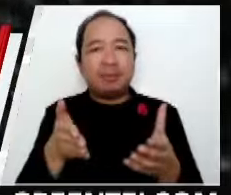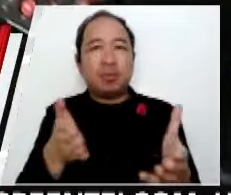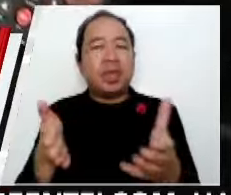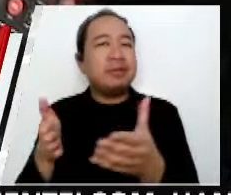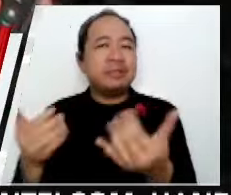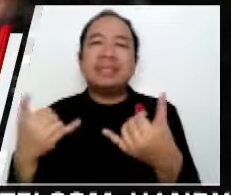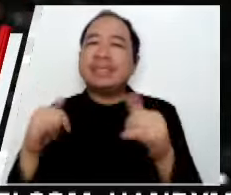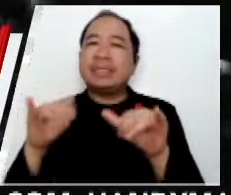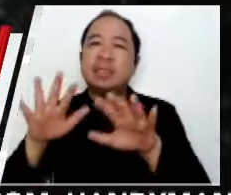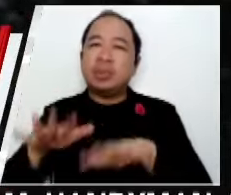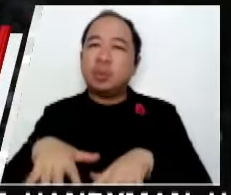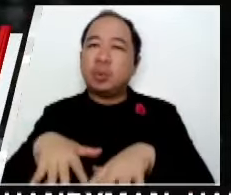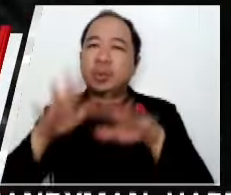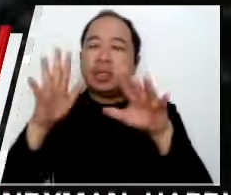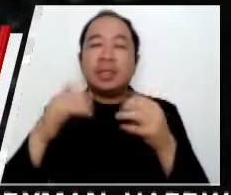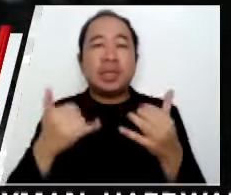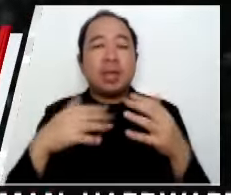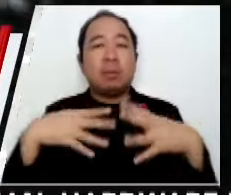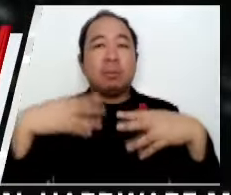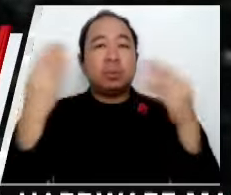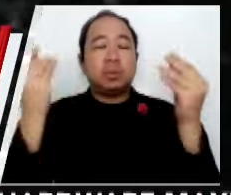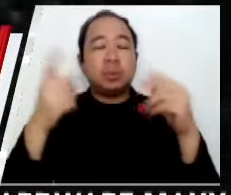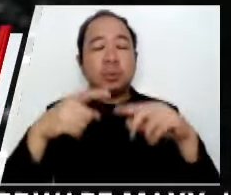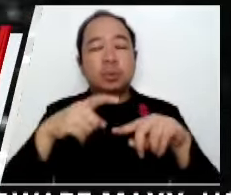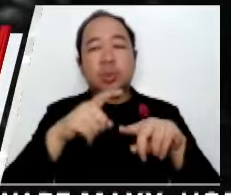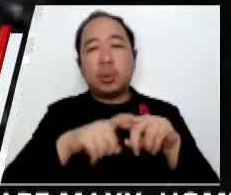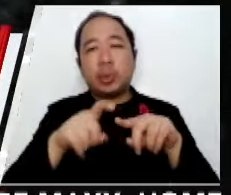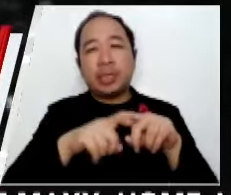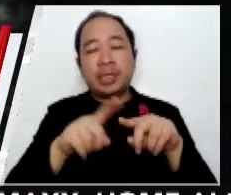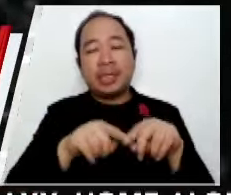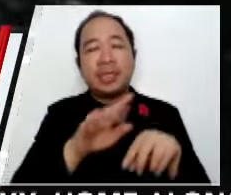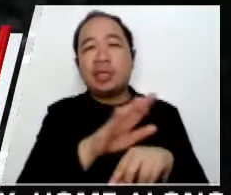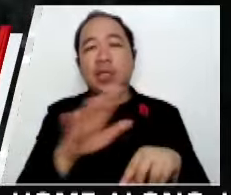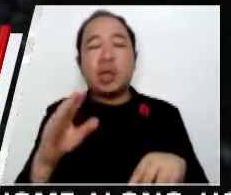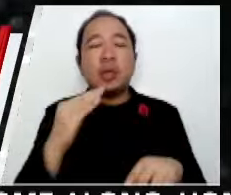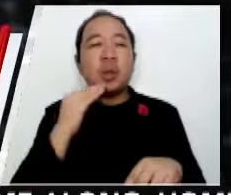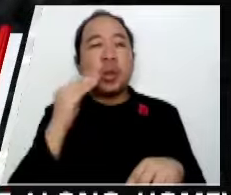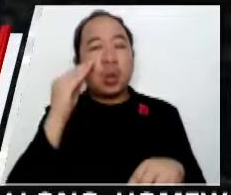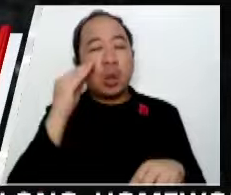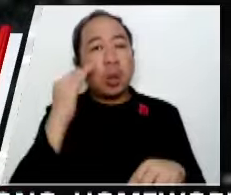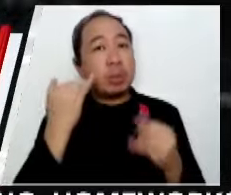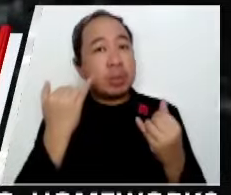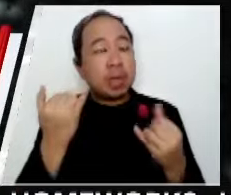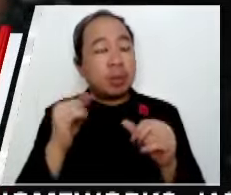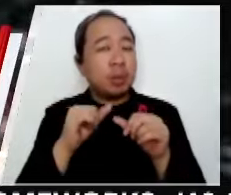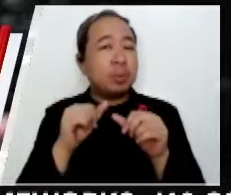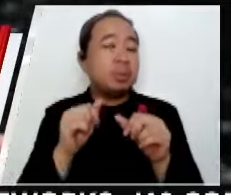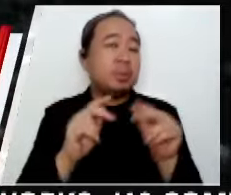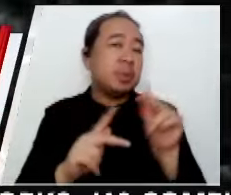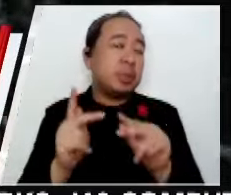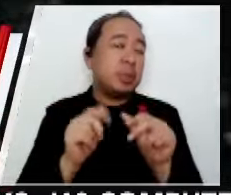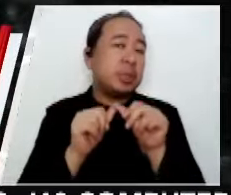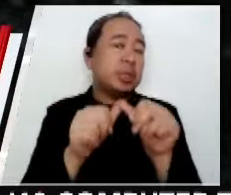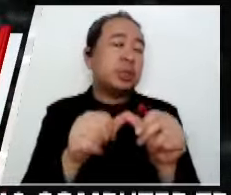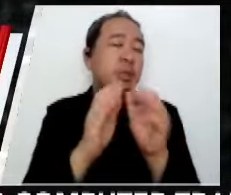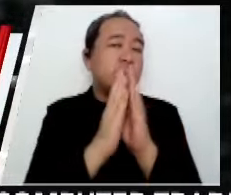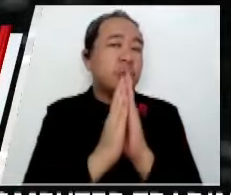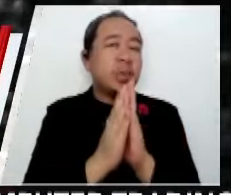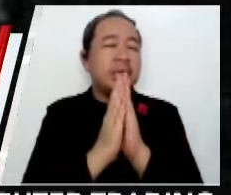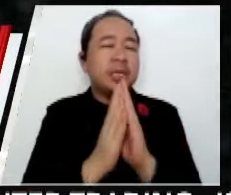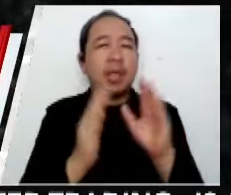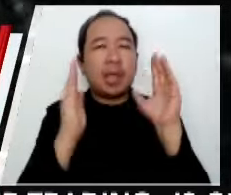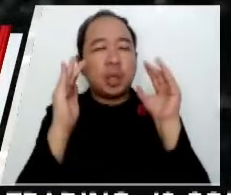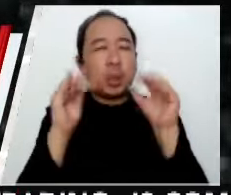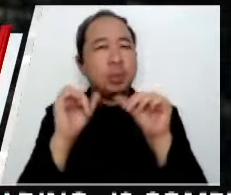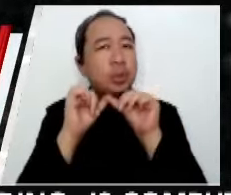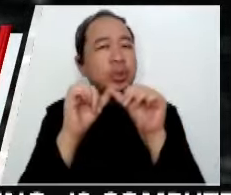ring kuryente doon sa kanilang mga tahanan kaya naman patuloy na nagdarasal ang mga taga rito na sana tuloy-tuloy na yung walang